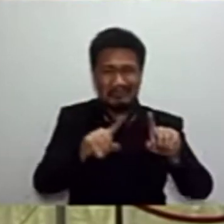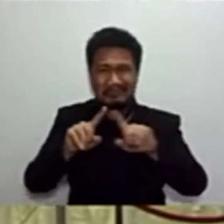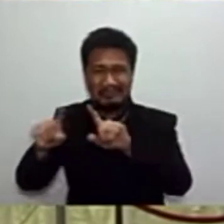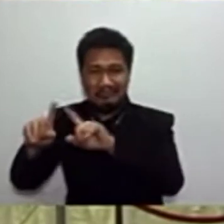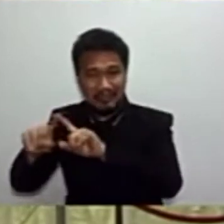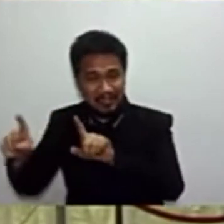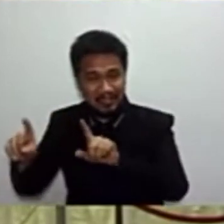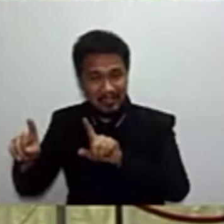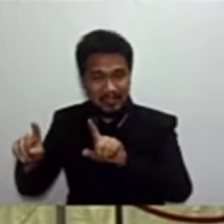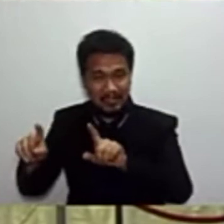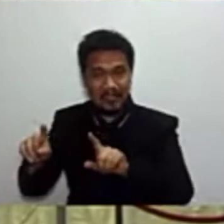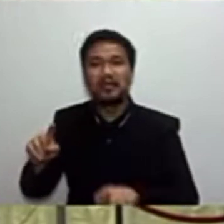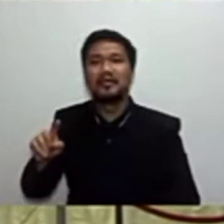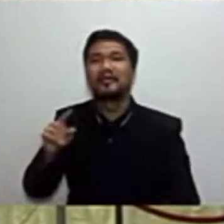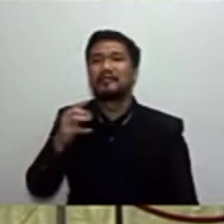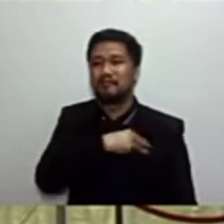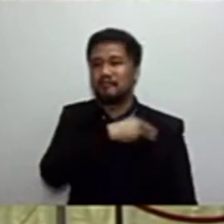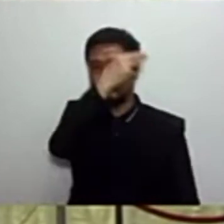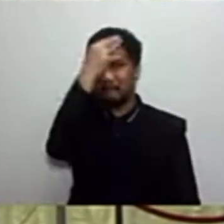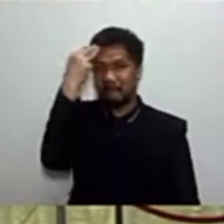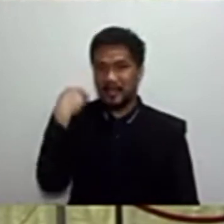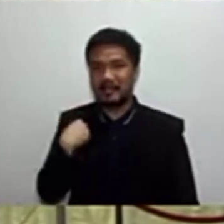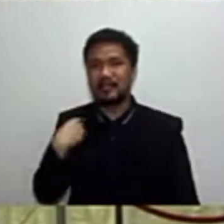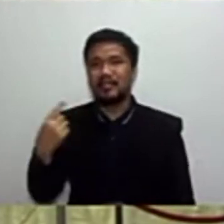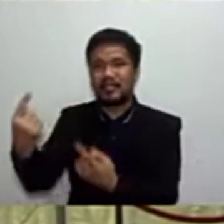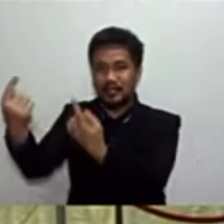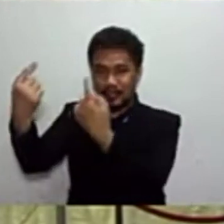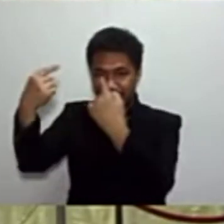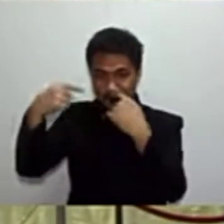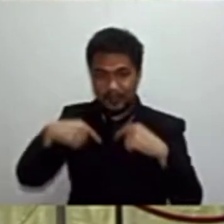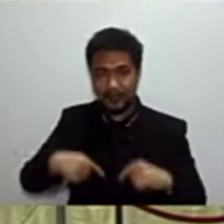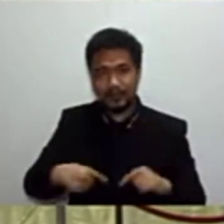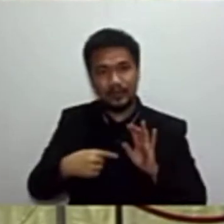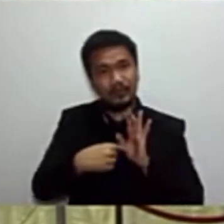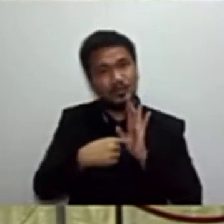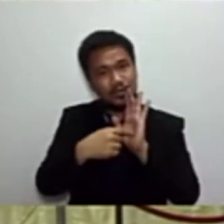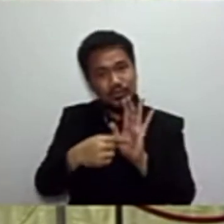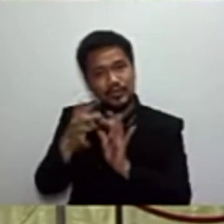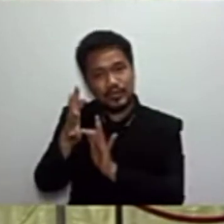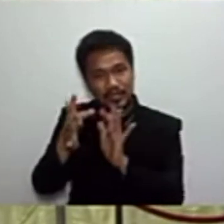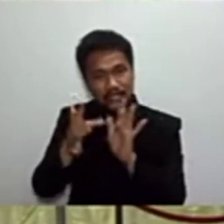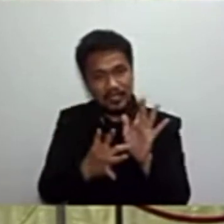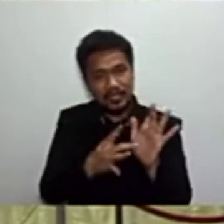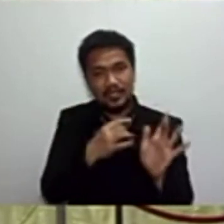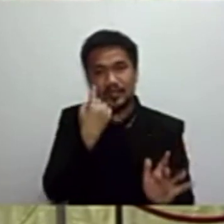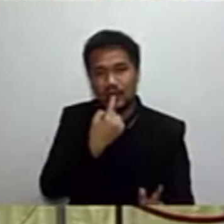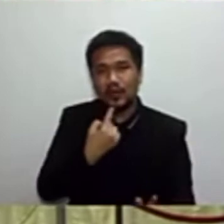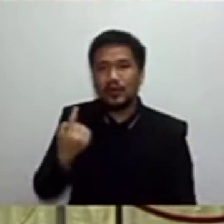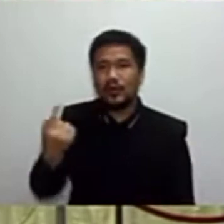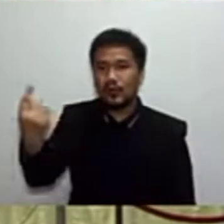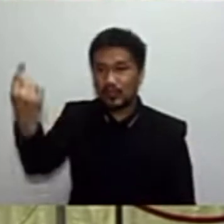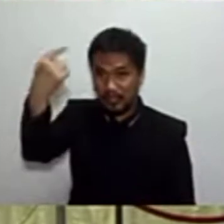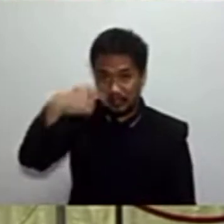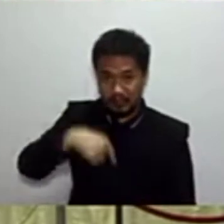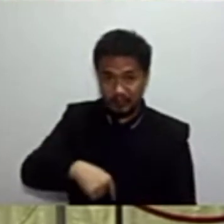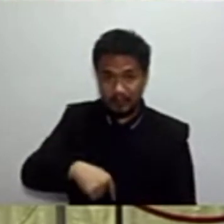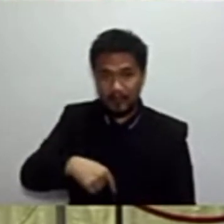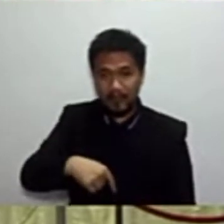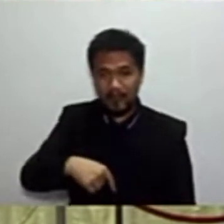upang ipakita sa Jesus na dumating, hindi upang